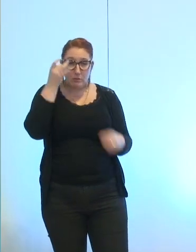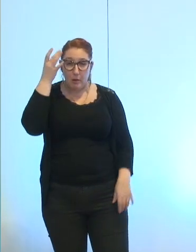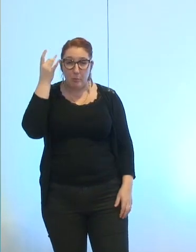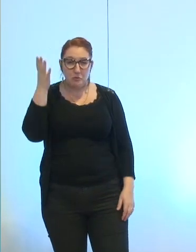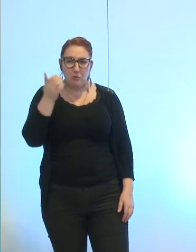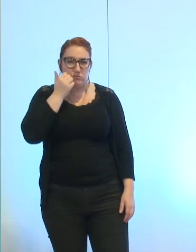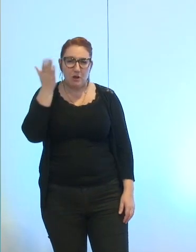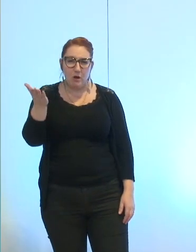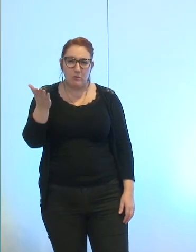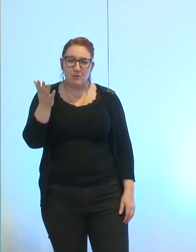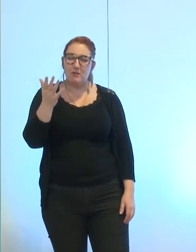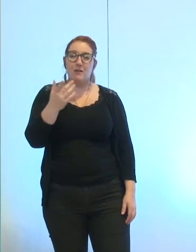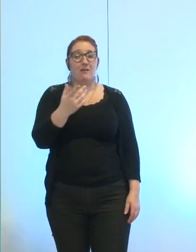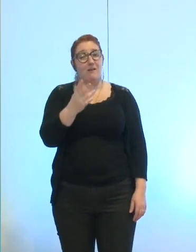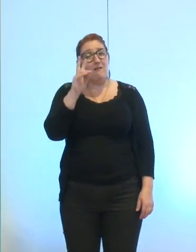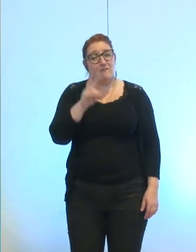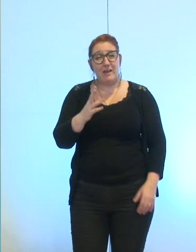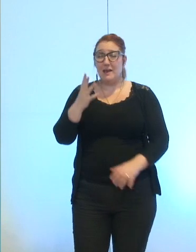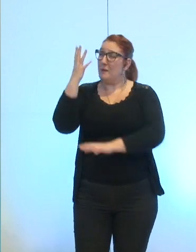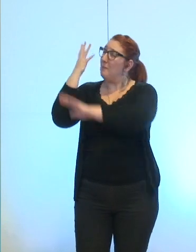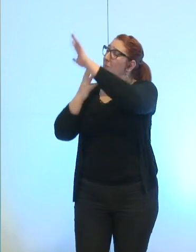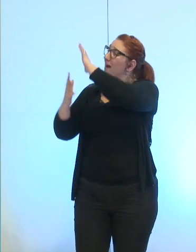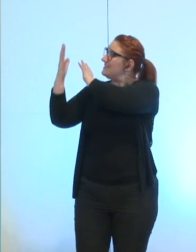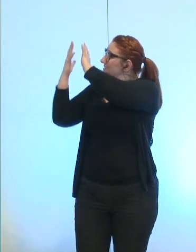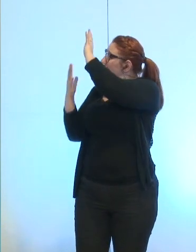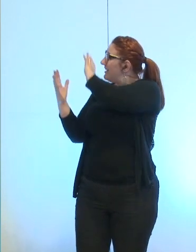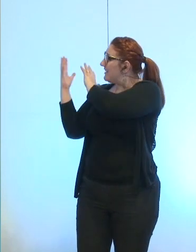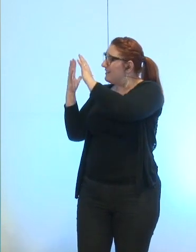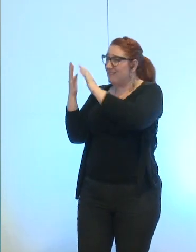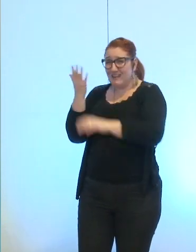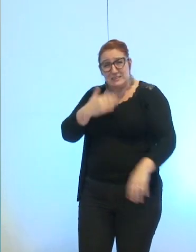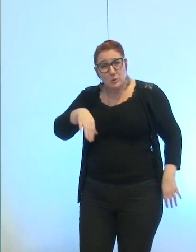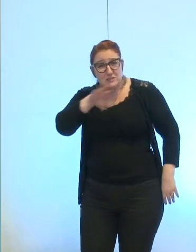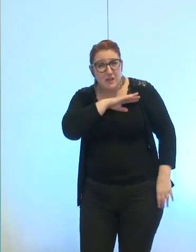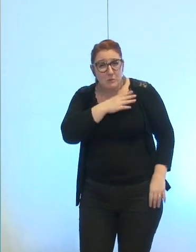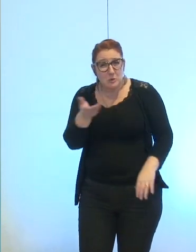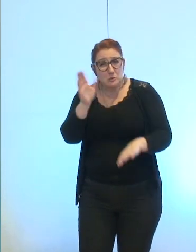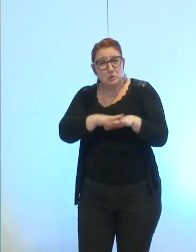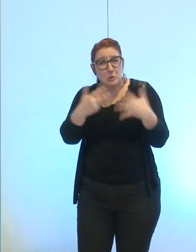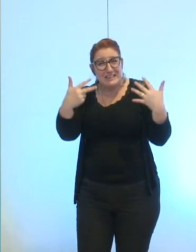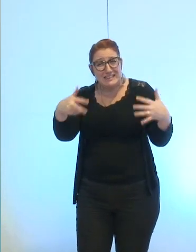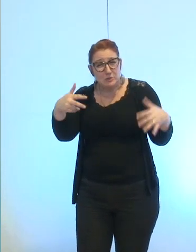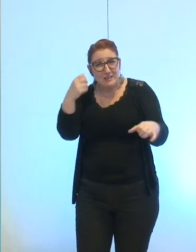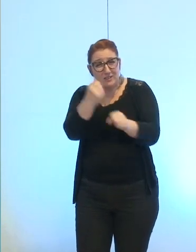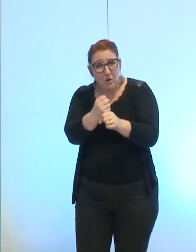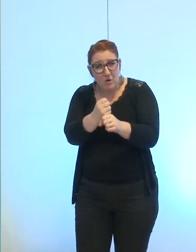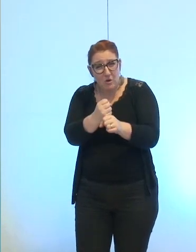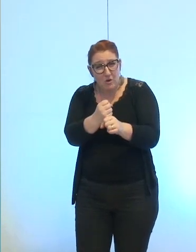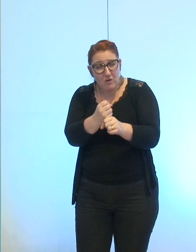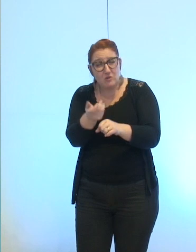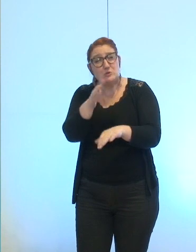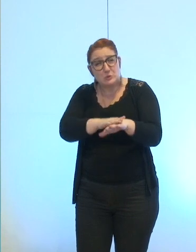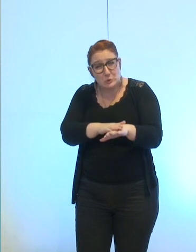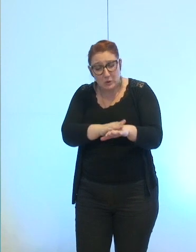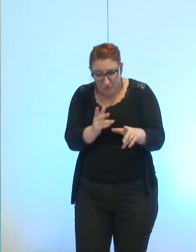que c'est le passé qui est responsable d'une gestion alors que pendant 18 ans vous avez été associé 12 années au pouvoir 12